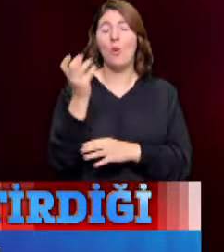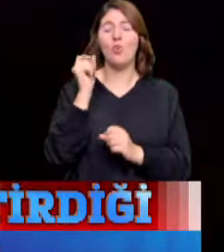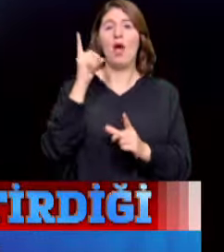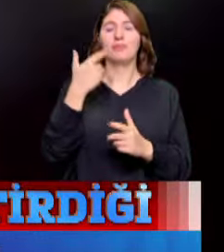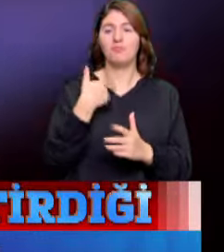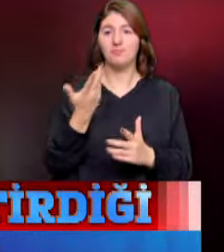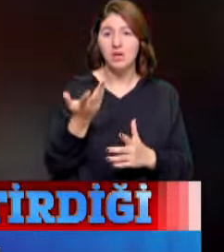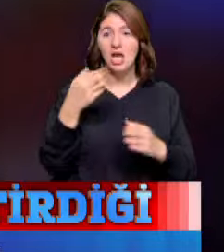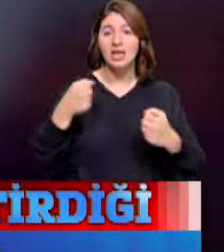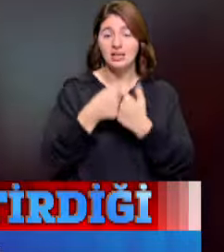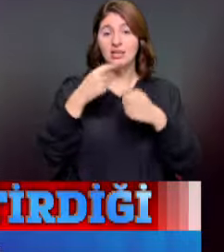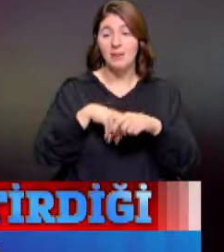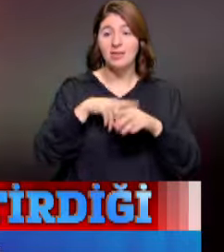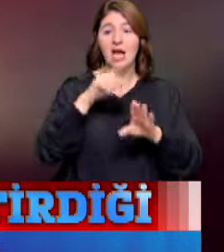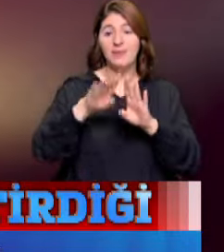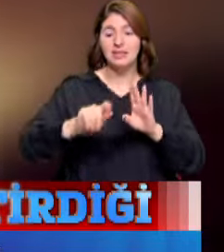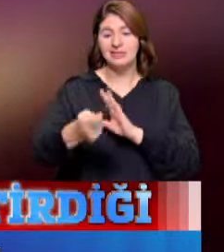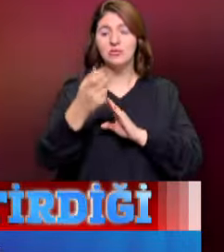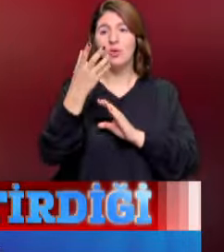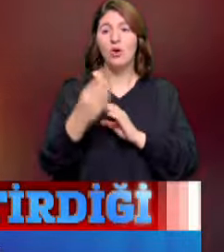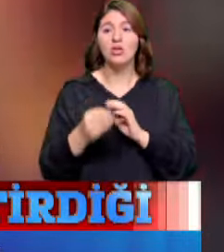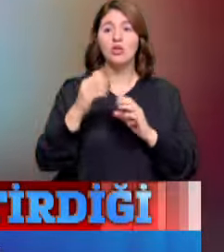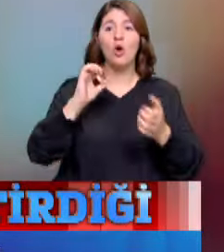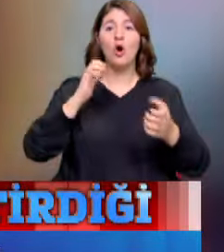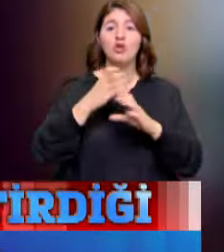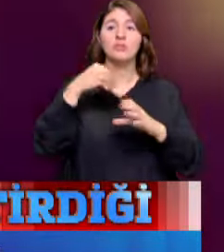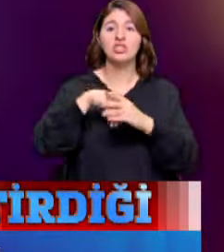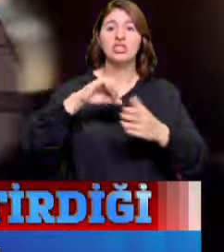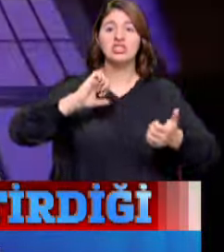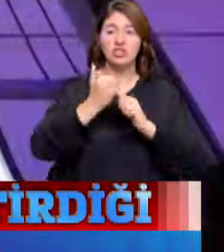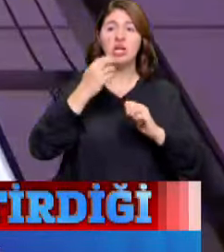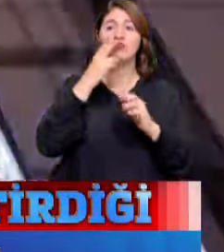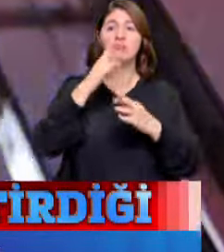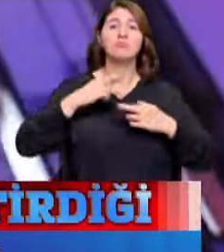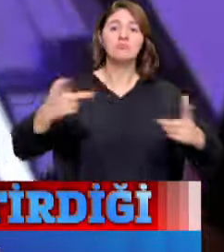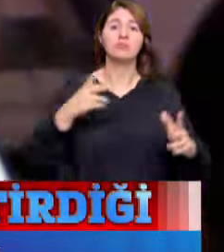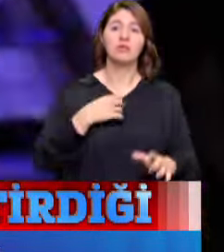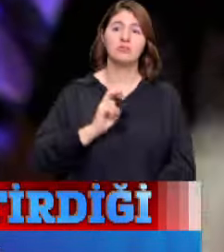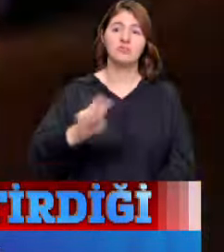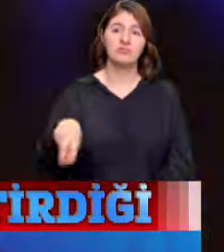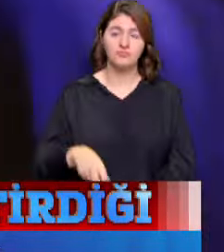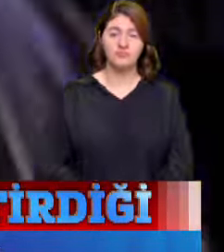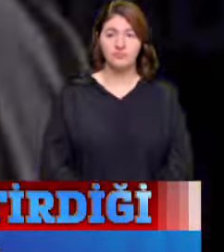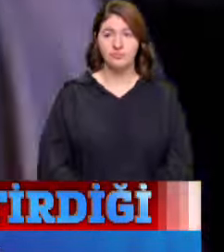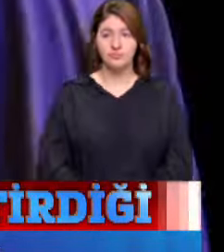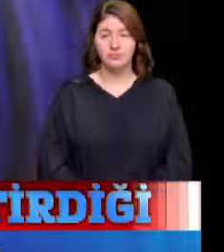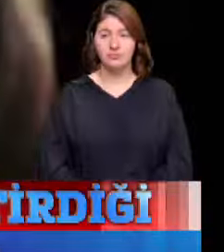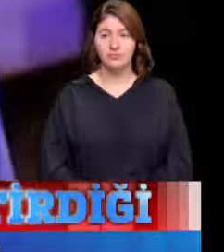uyandı. Yolcular kaza sırasında kapıları kilitlenen otobüste sıkıştı. Camlar kırılarak çıkarılabildiler.